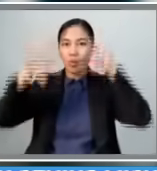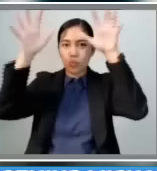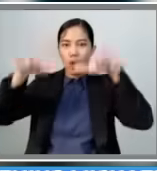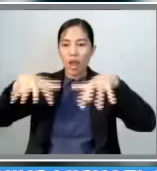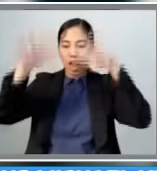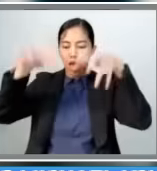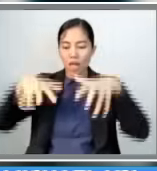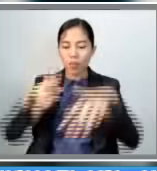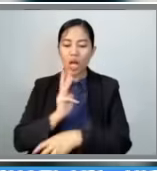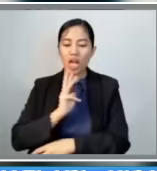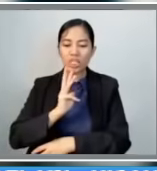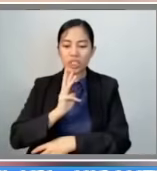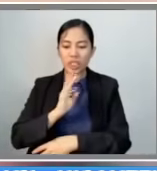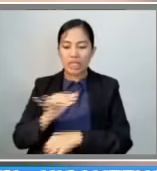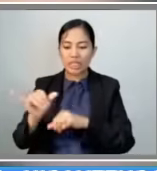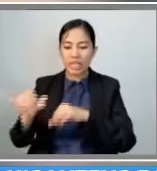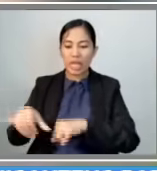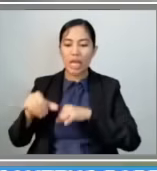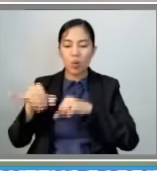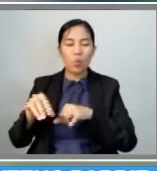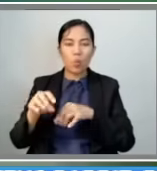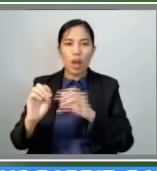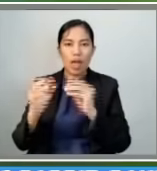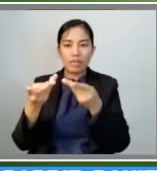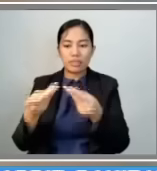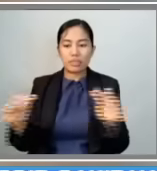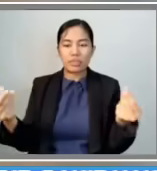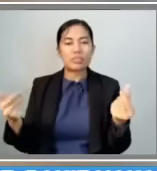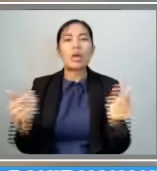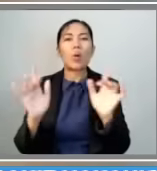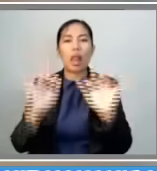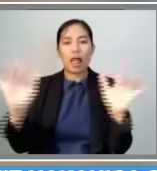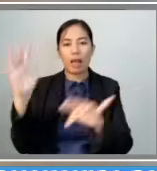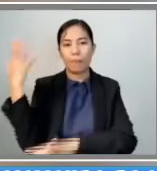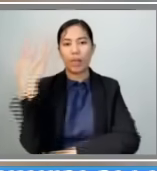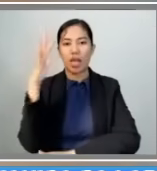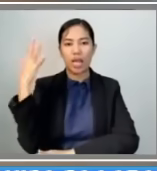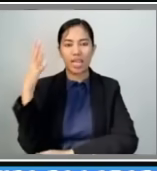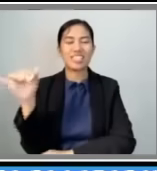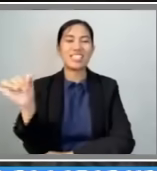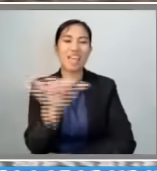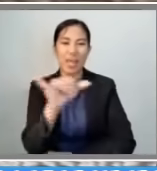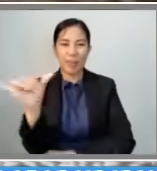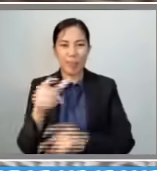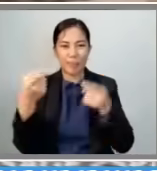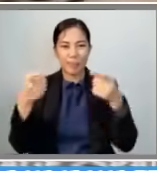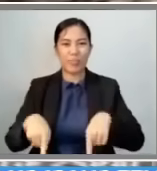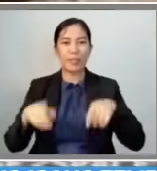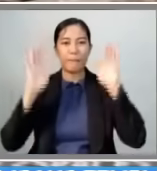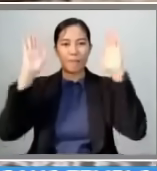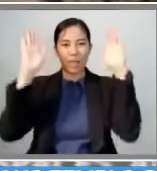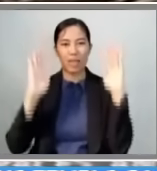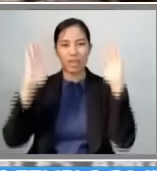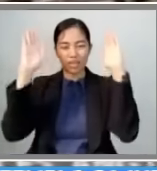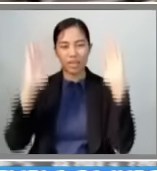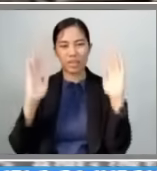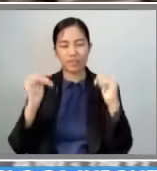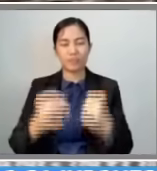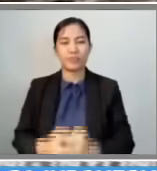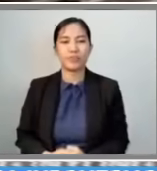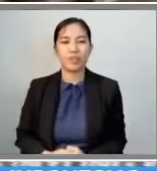Di lang yan sa Baguio problema, kundi sa mga kalapit bayan nito sa Benguet. Rumagasang malalaking bato at